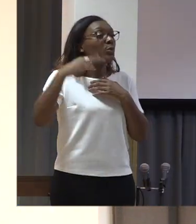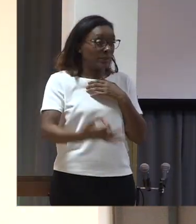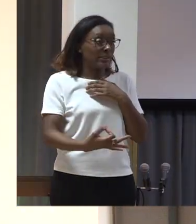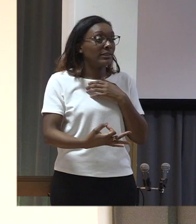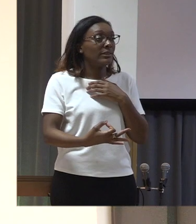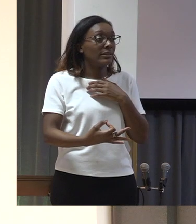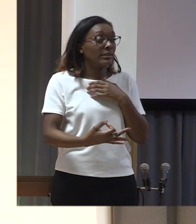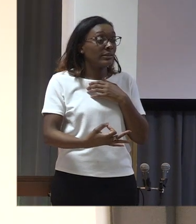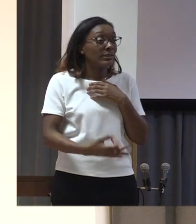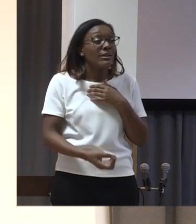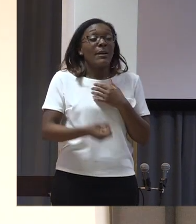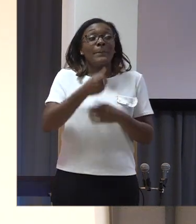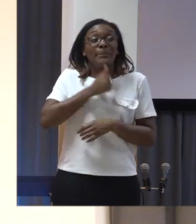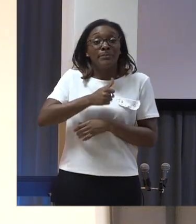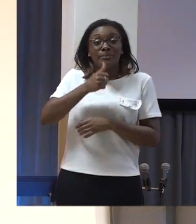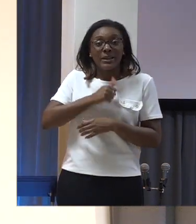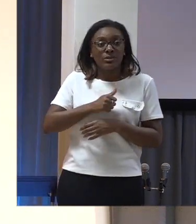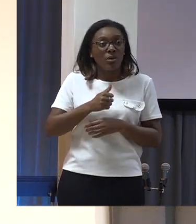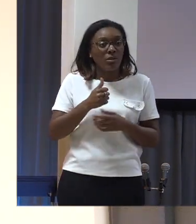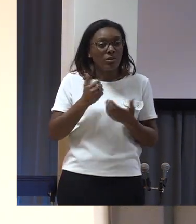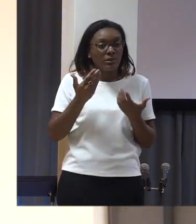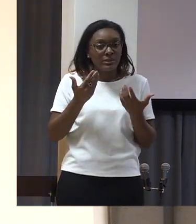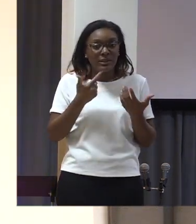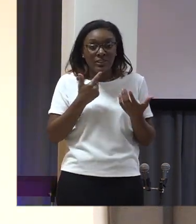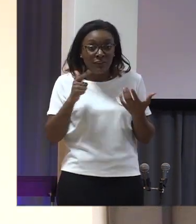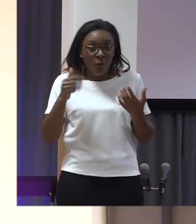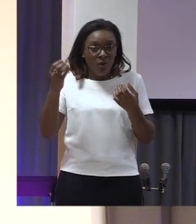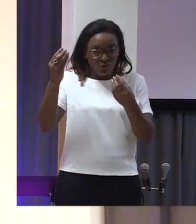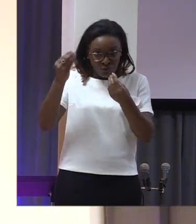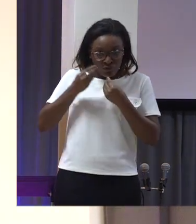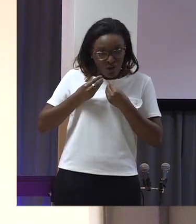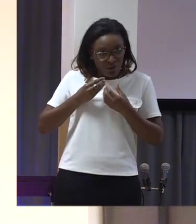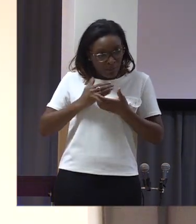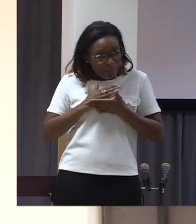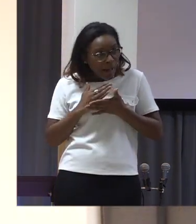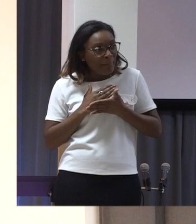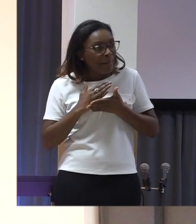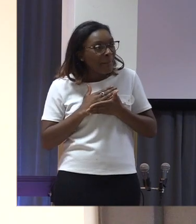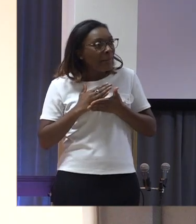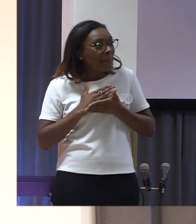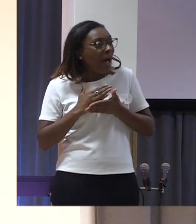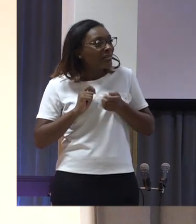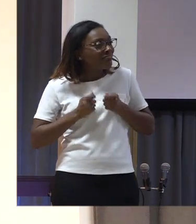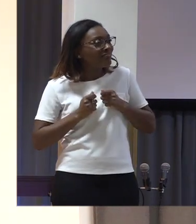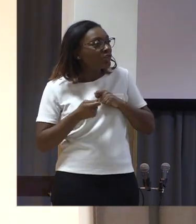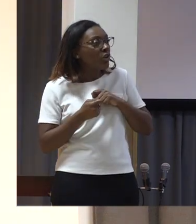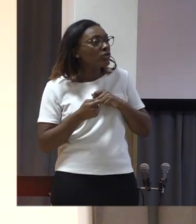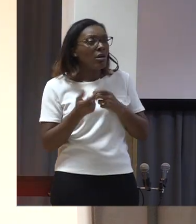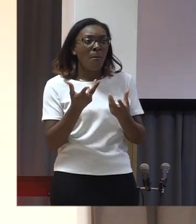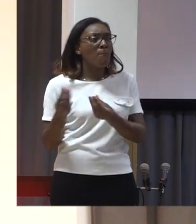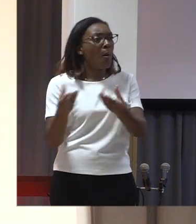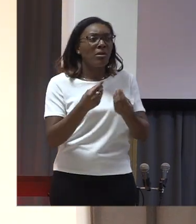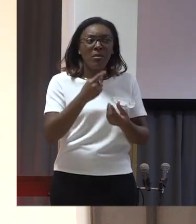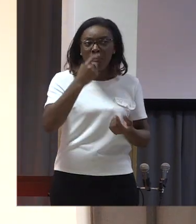Attendre le temps, c'est aussi se laisser préparer par le Seigneur. Et nous le voyons avec ce peuple, il n'était pas encore